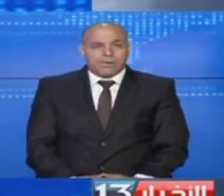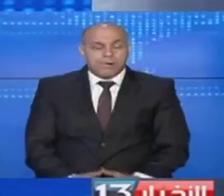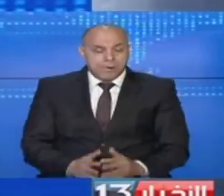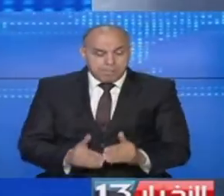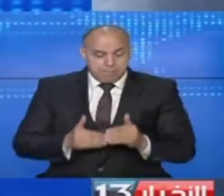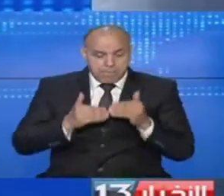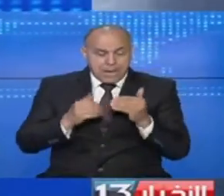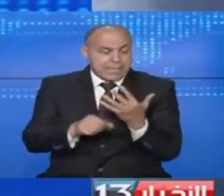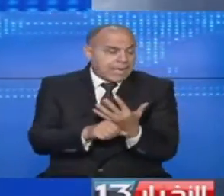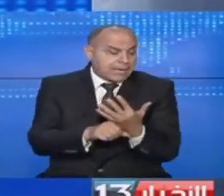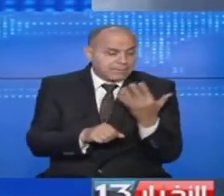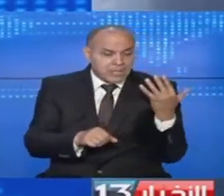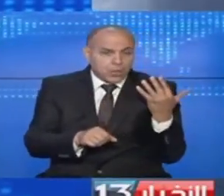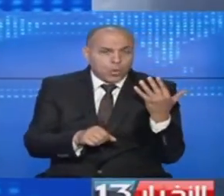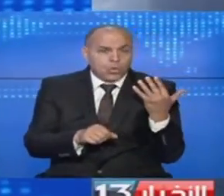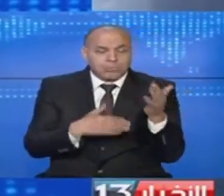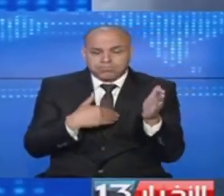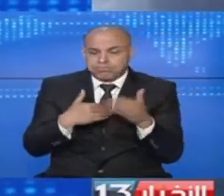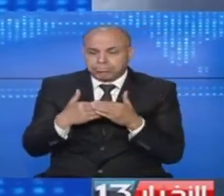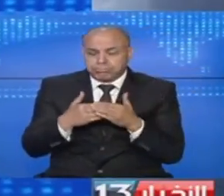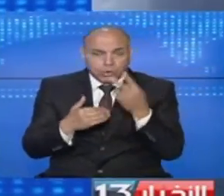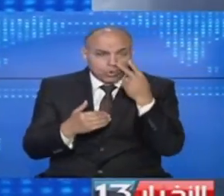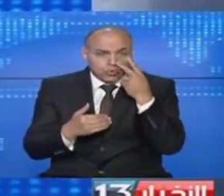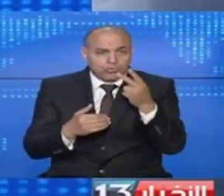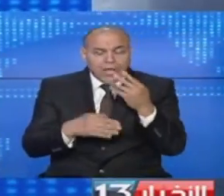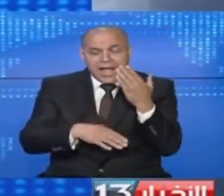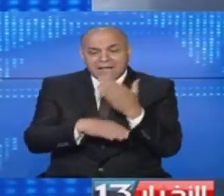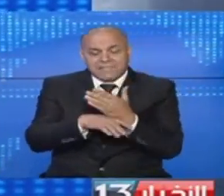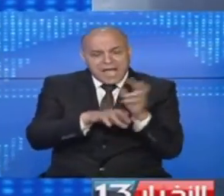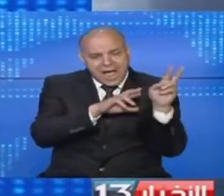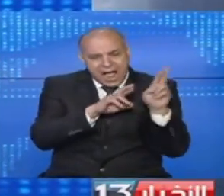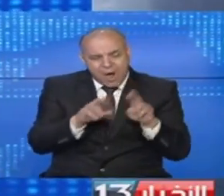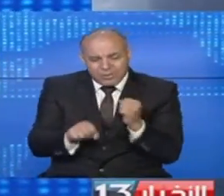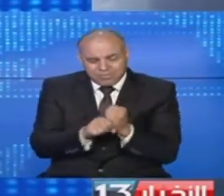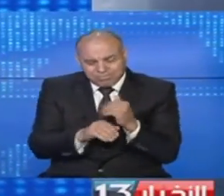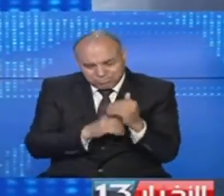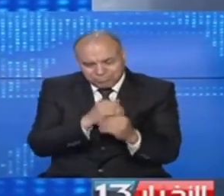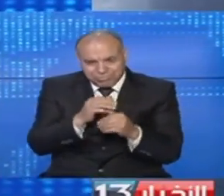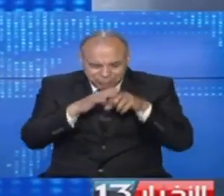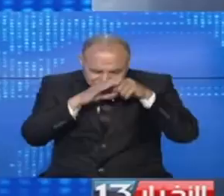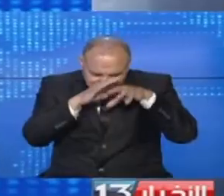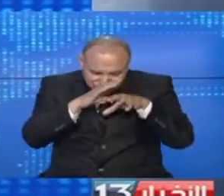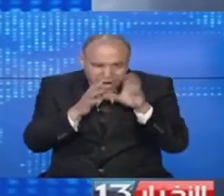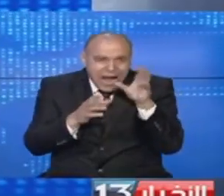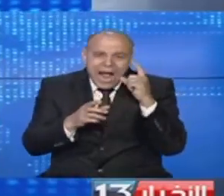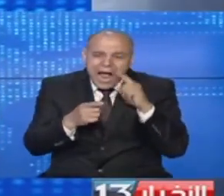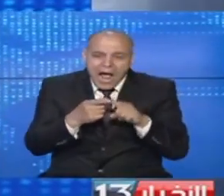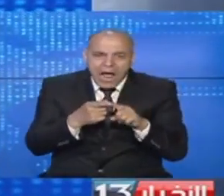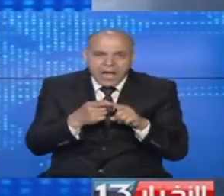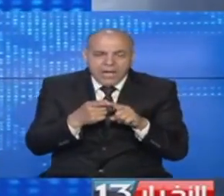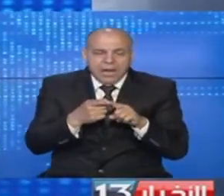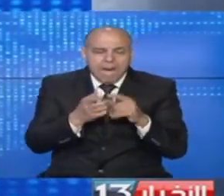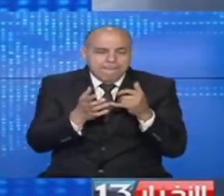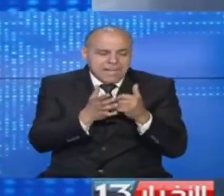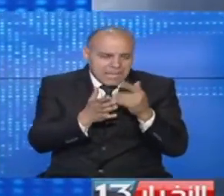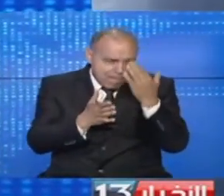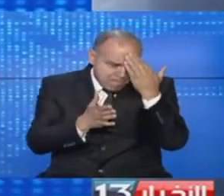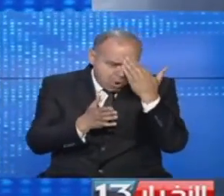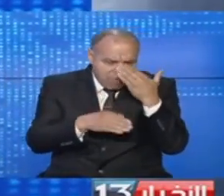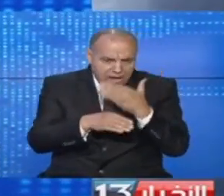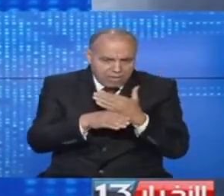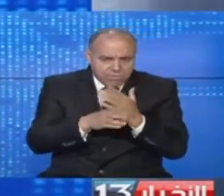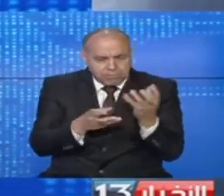بعد 5 سنوات من الغلق شهدت قفصة عودة لنشاط عملية نقل الفوسفات من إقليم أم العرايس